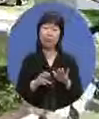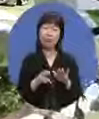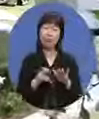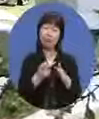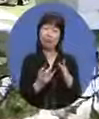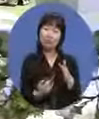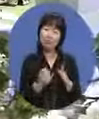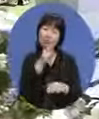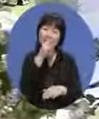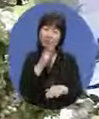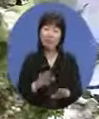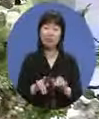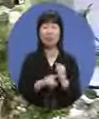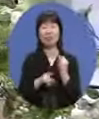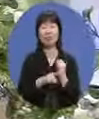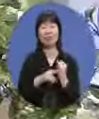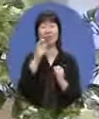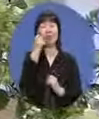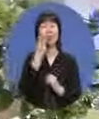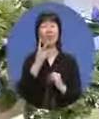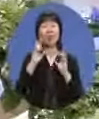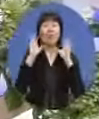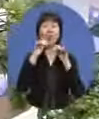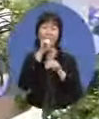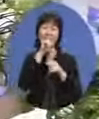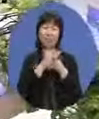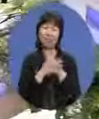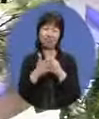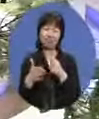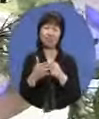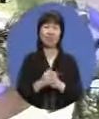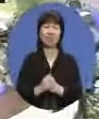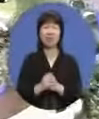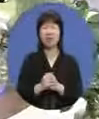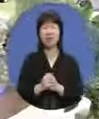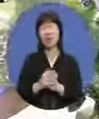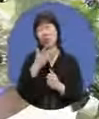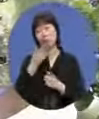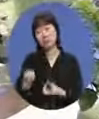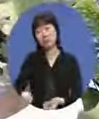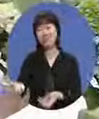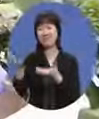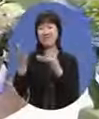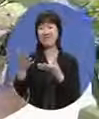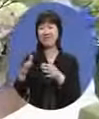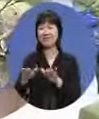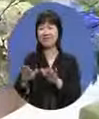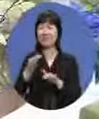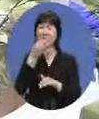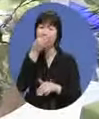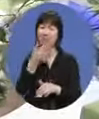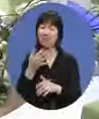있으세요? 네, 뱃속에 7개월 된 아기가 있어서. 아, 네. 아이고, 축하드립니다. 네, 한참 네. 이제 또